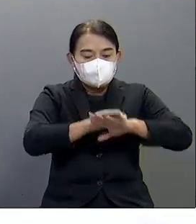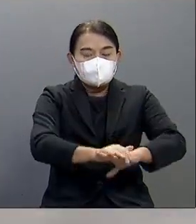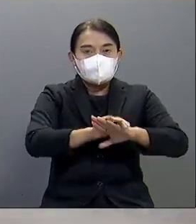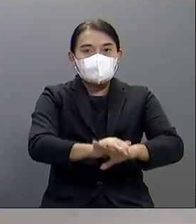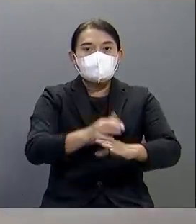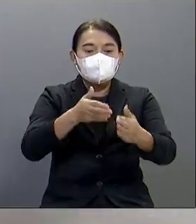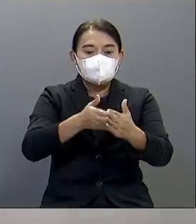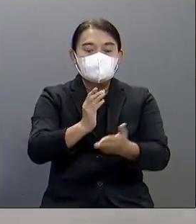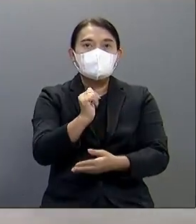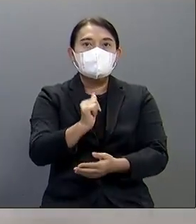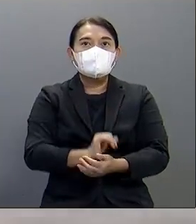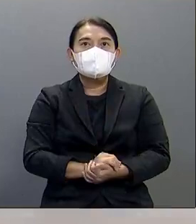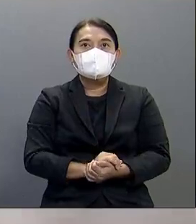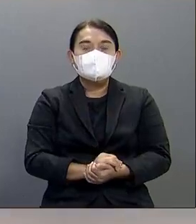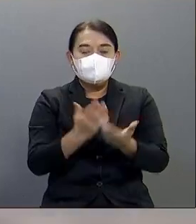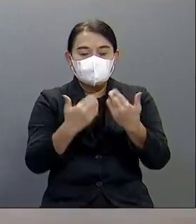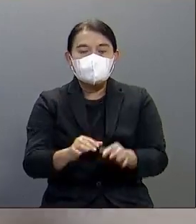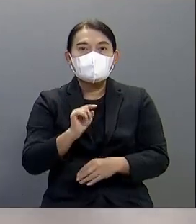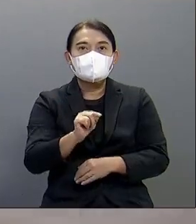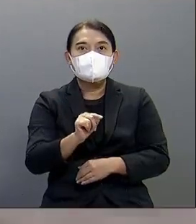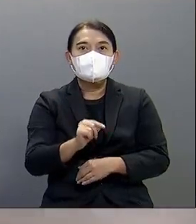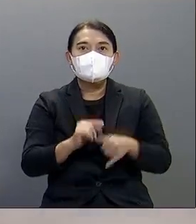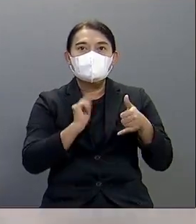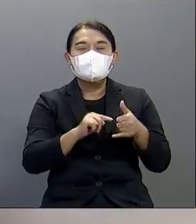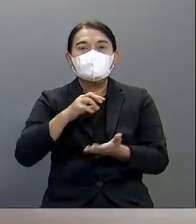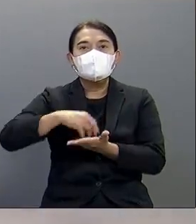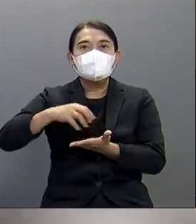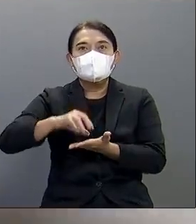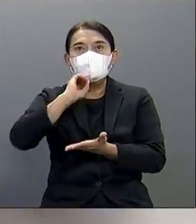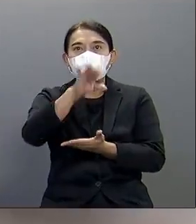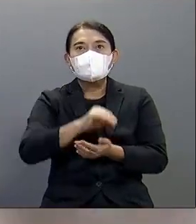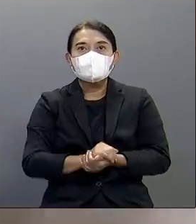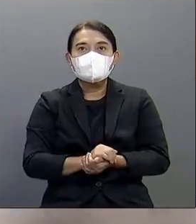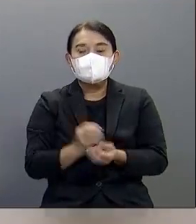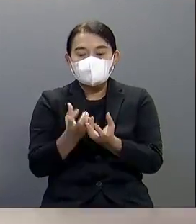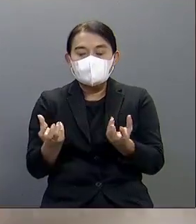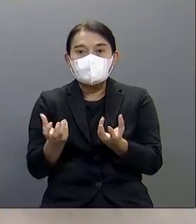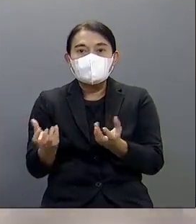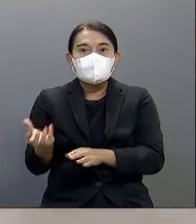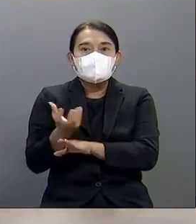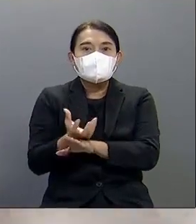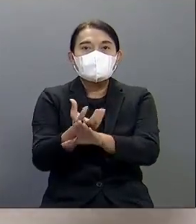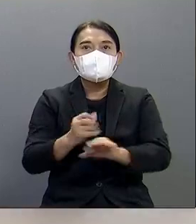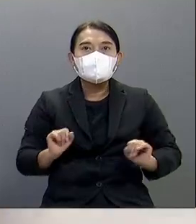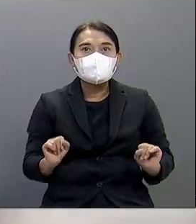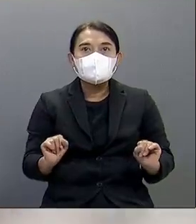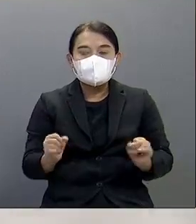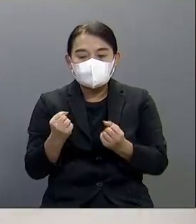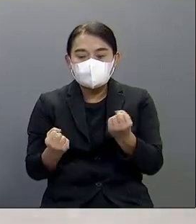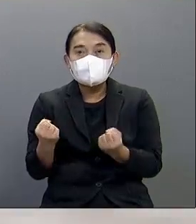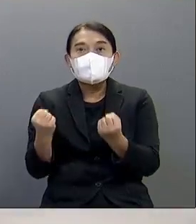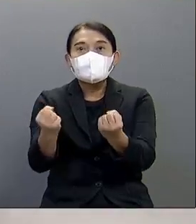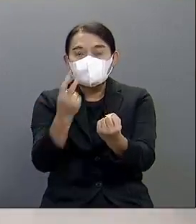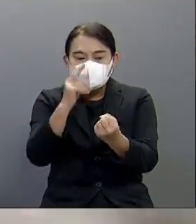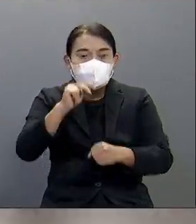ตรายนะคะสำหรับตัวนายอรรถชัยเนี่ยเล่าให้ฟังว่าไปส่งสินค้ามาแล้วก็ขี่รถมาทางถนนสีชมชื่น